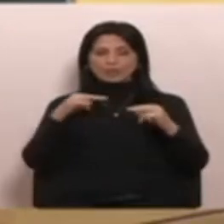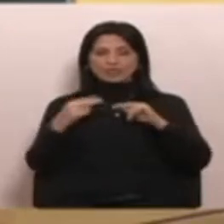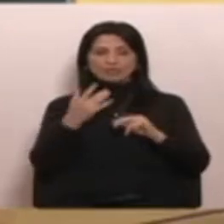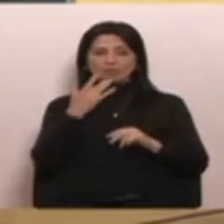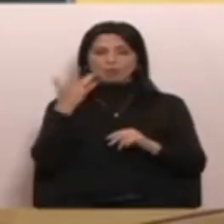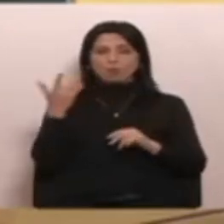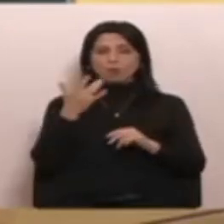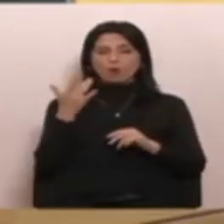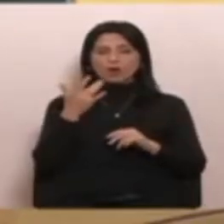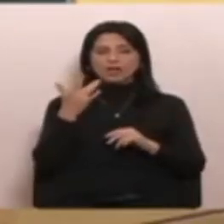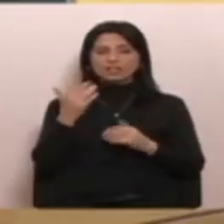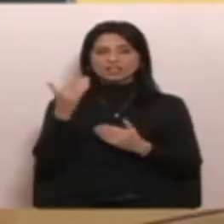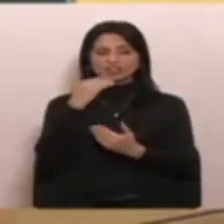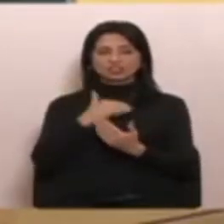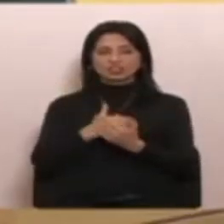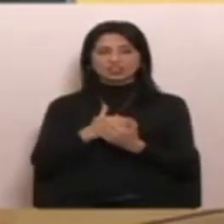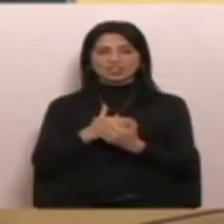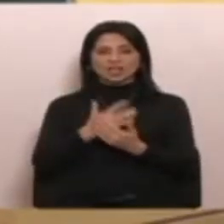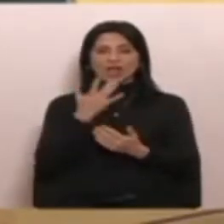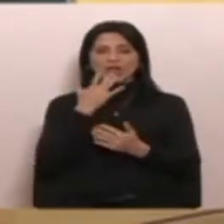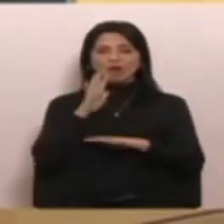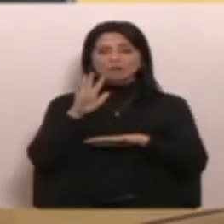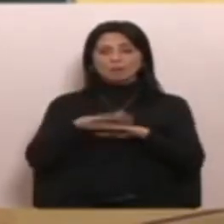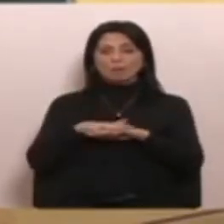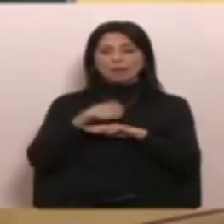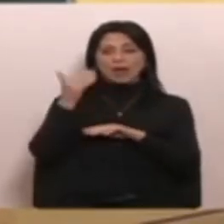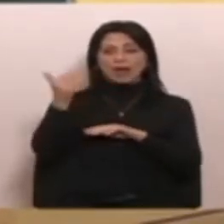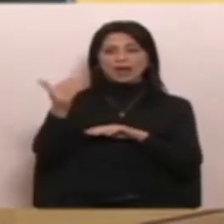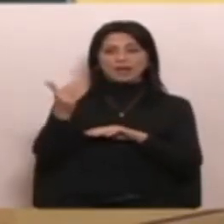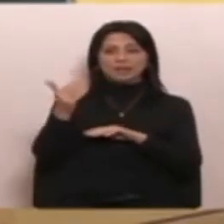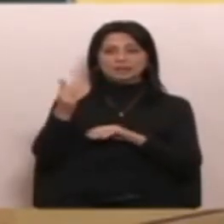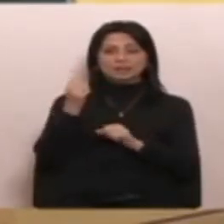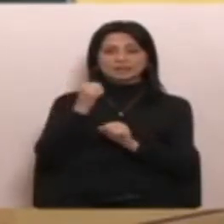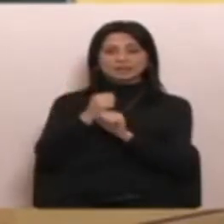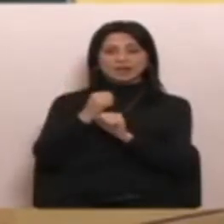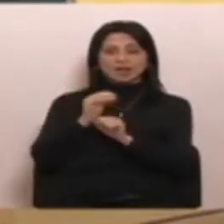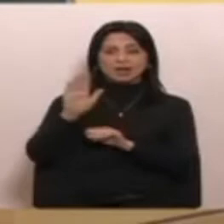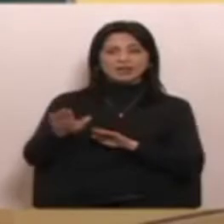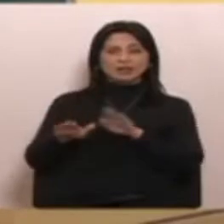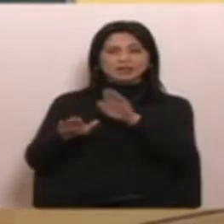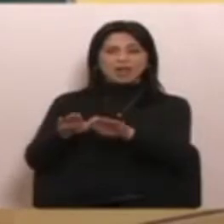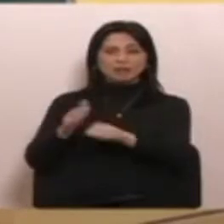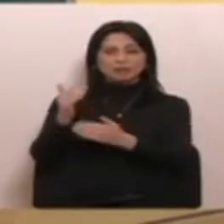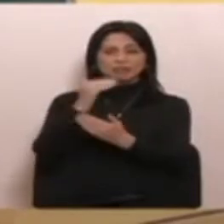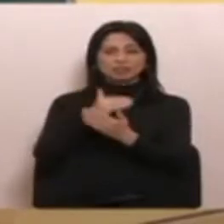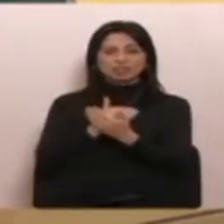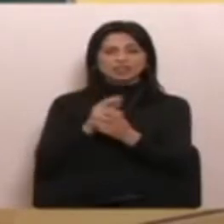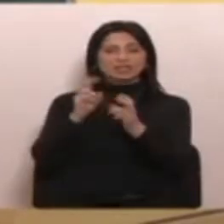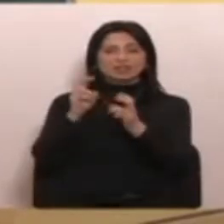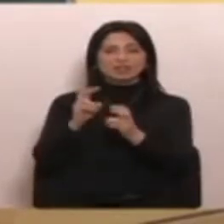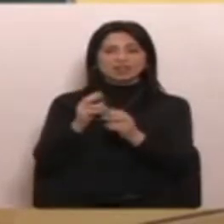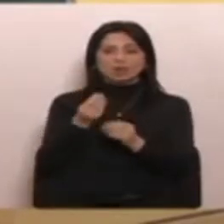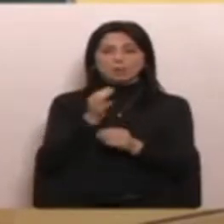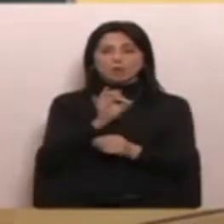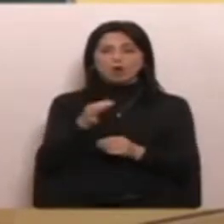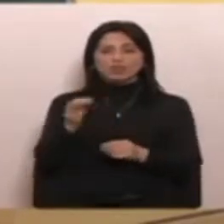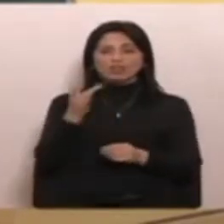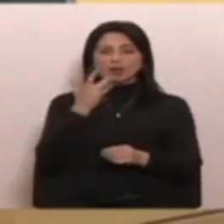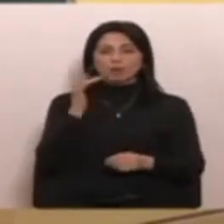პოლიტიკის შედეგად და ეროვნული ბანკის მიერ გადადგმული ნაბიჯების შედეგად, კერძოდ მონეტარული